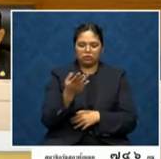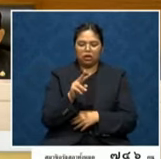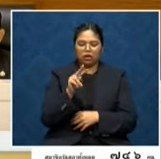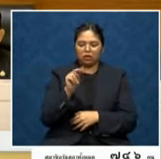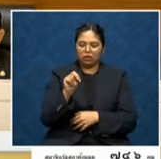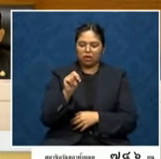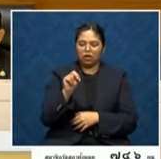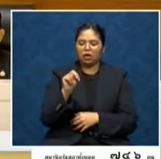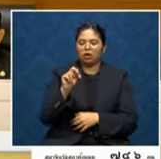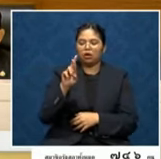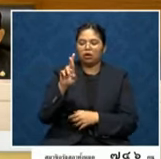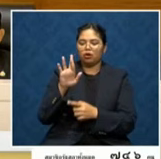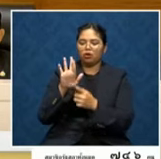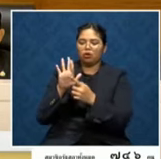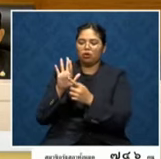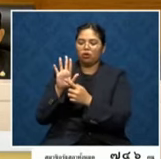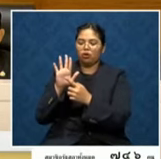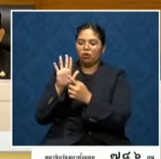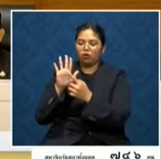นะครับ